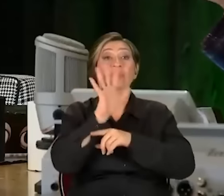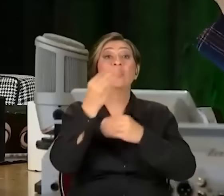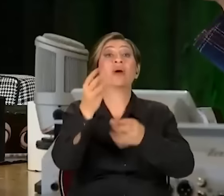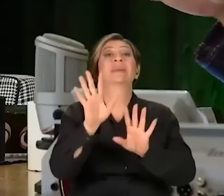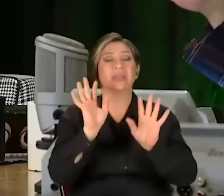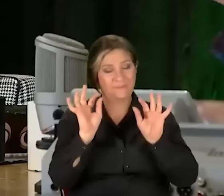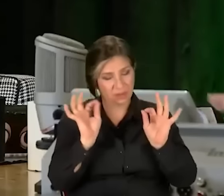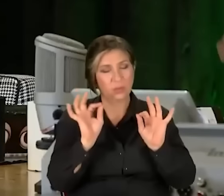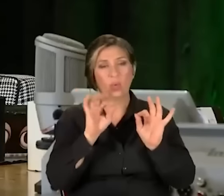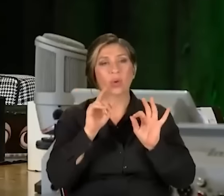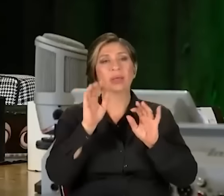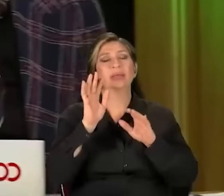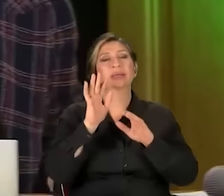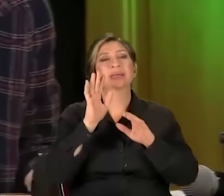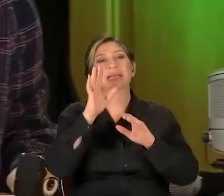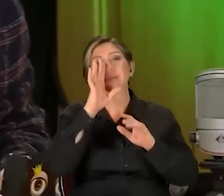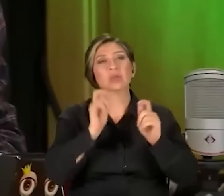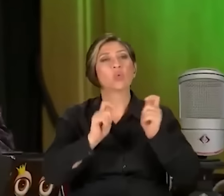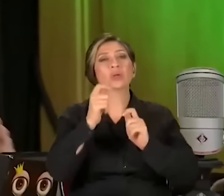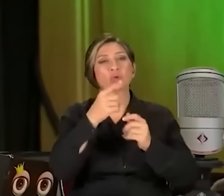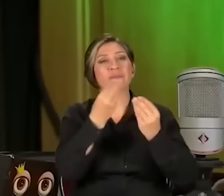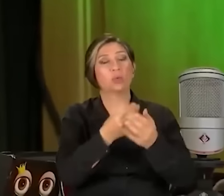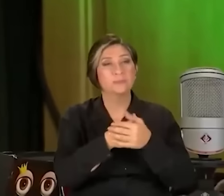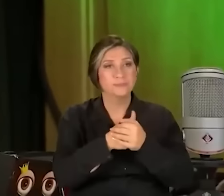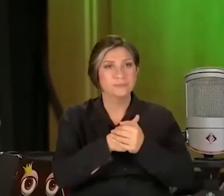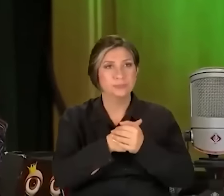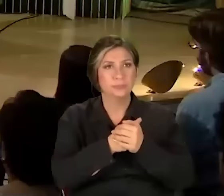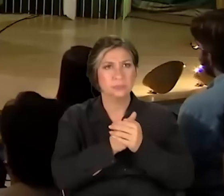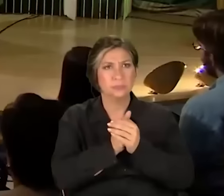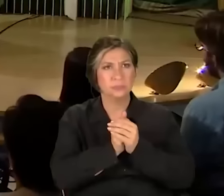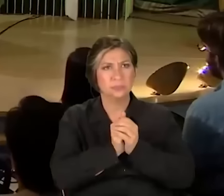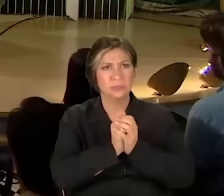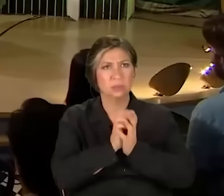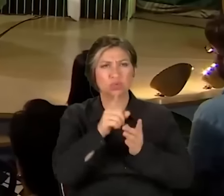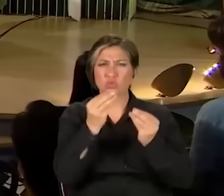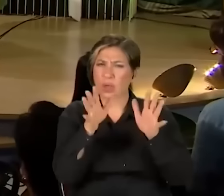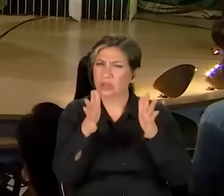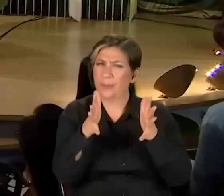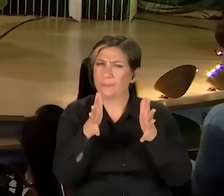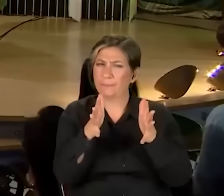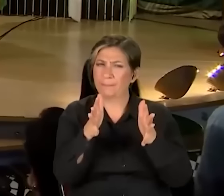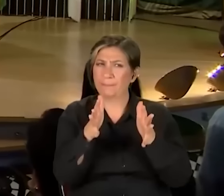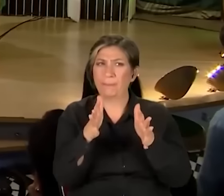Hayır, vermez. O kimse kullanıcı ona veriyor. Peki ama bu, şimdi bu çok acayip. Ben